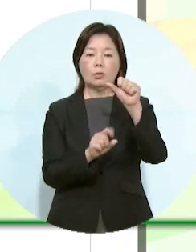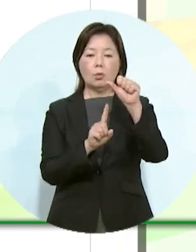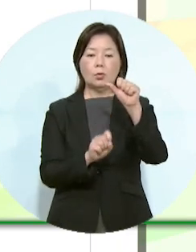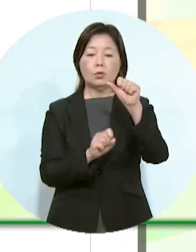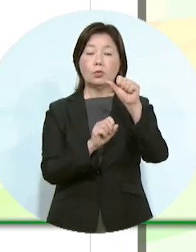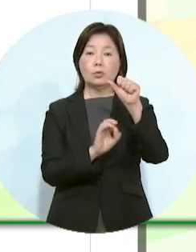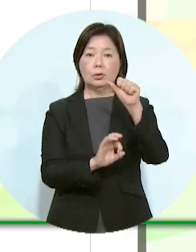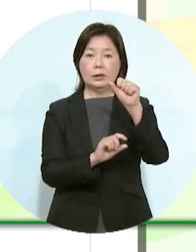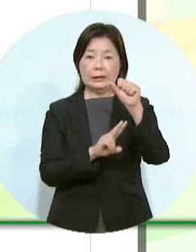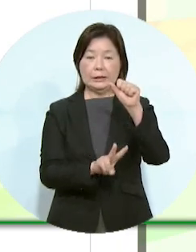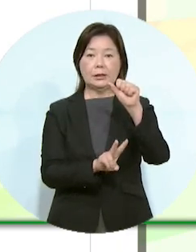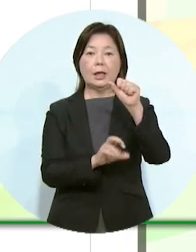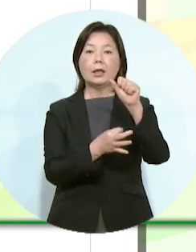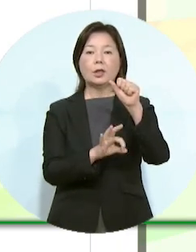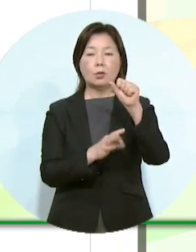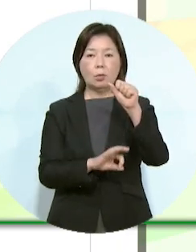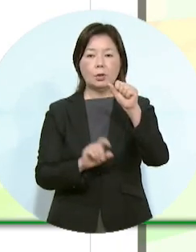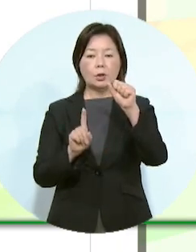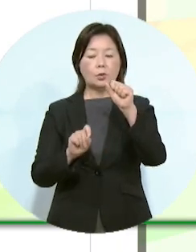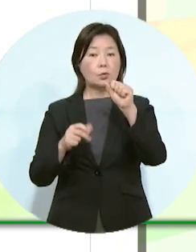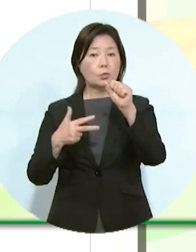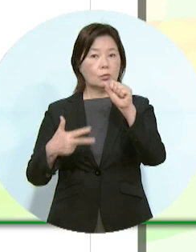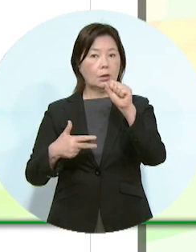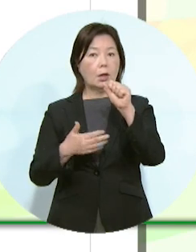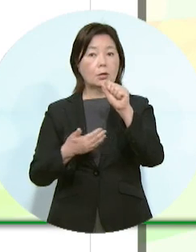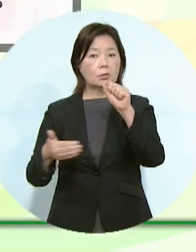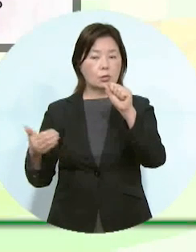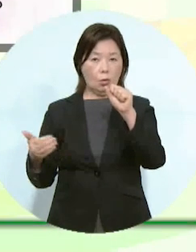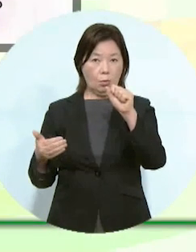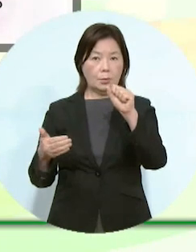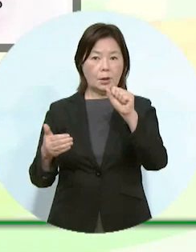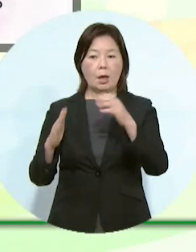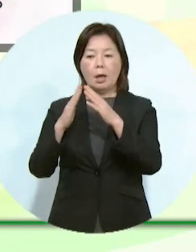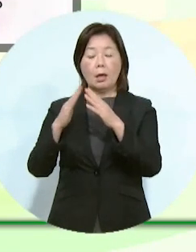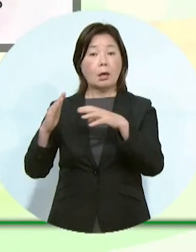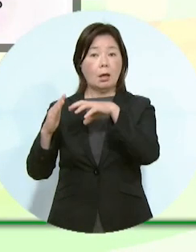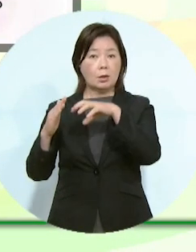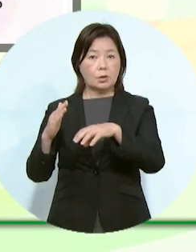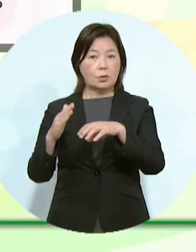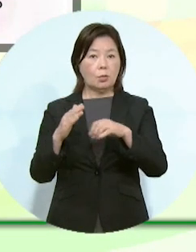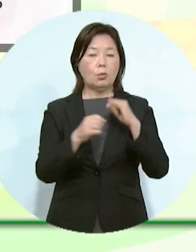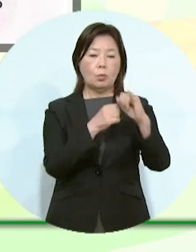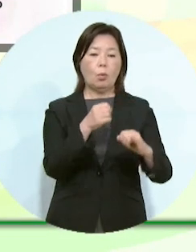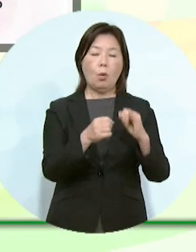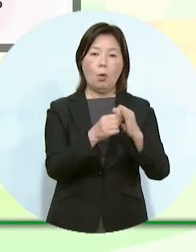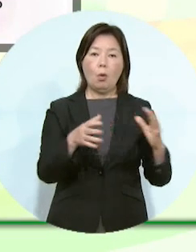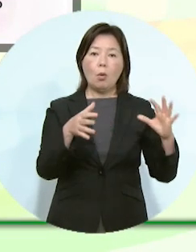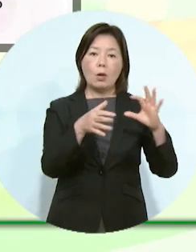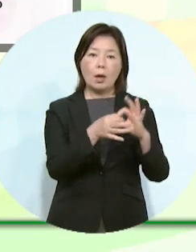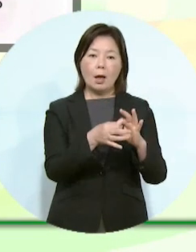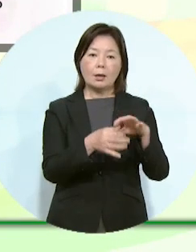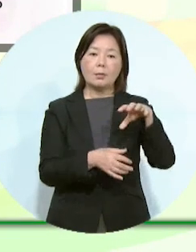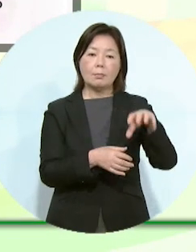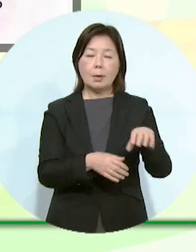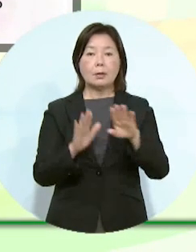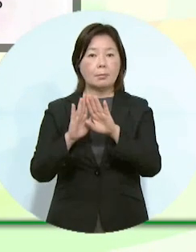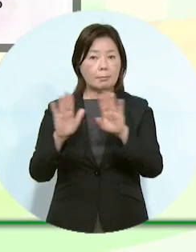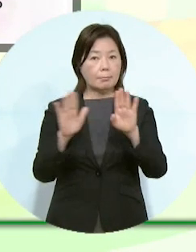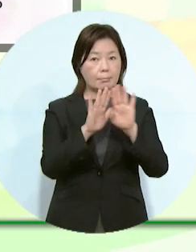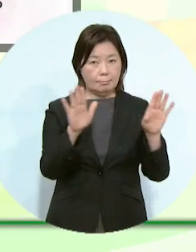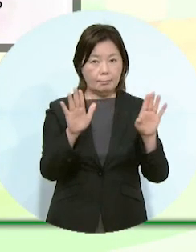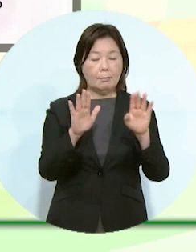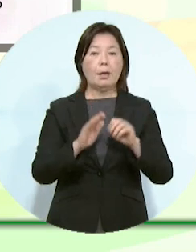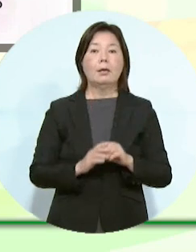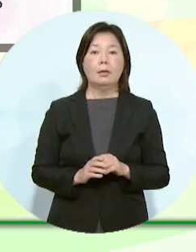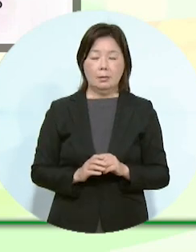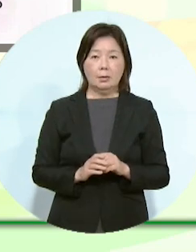金曜日と17日水曜日にそれぞれの会場とオンラインで開催されます。参加を